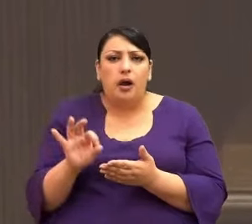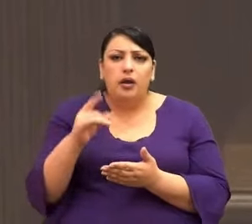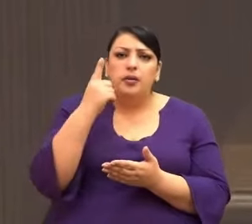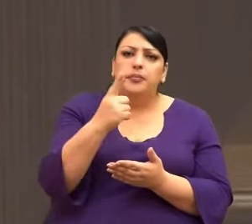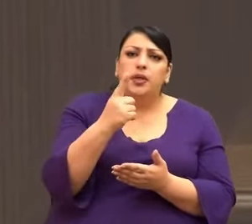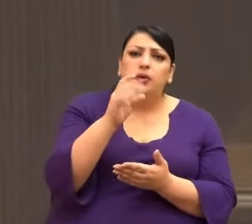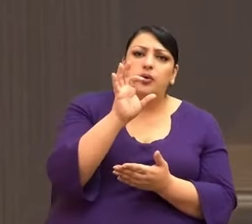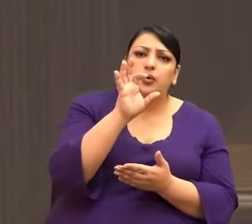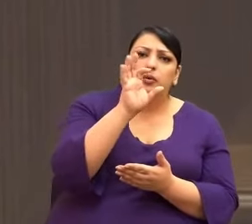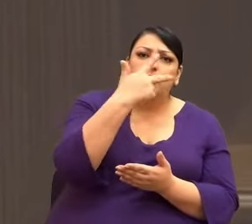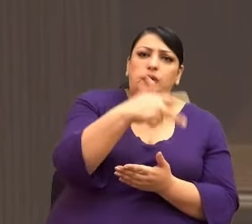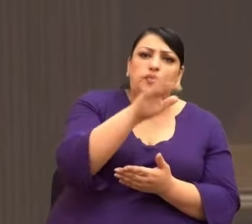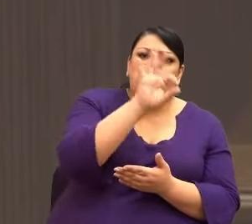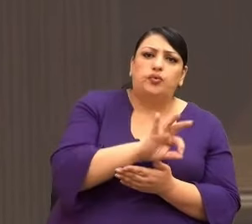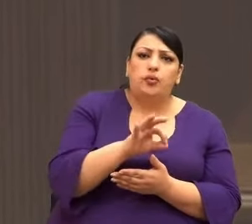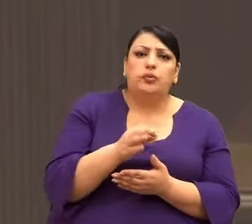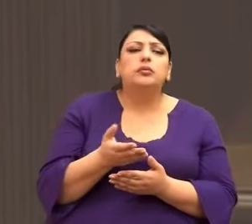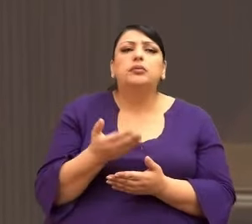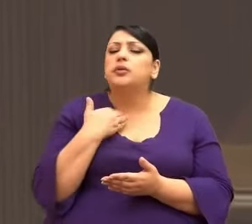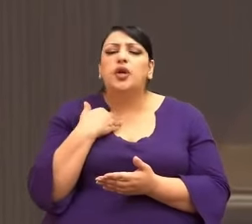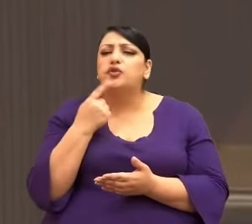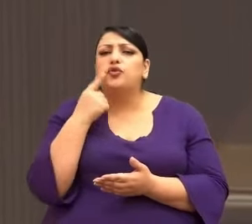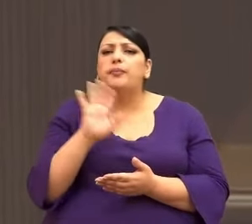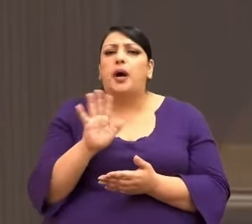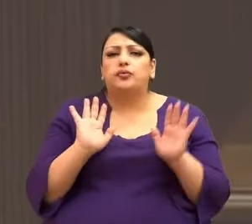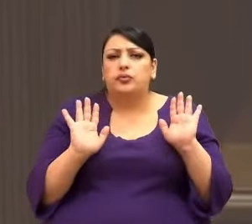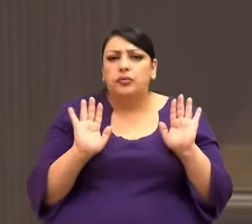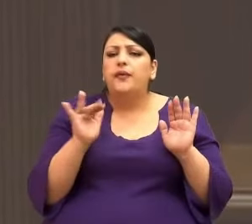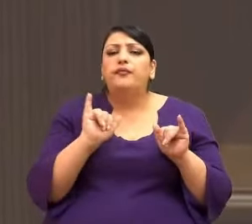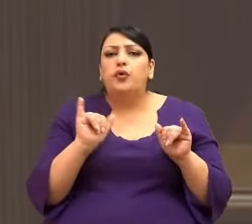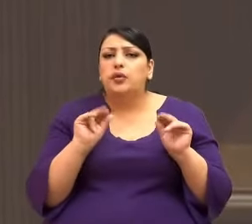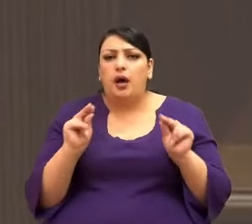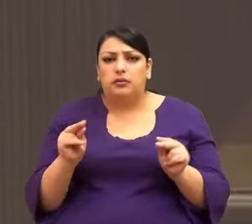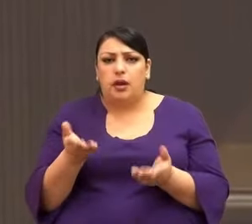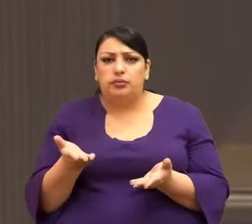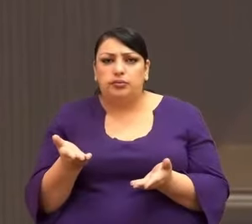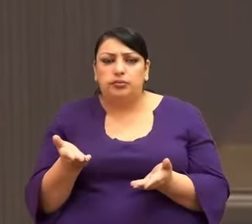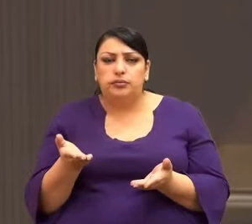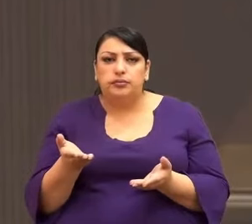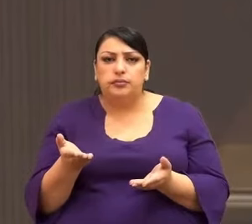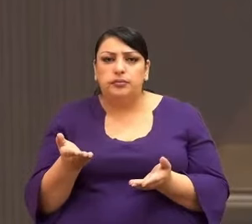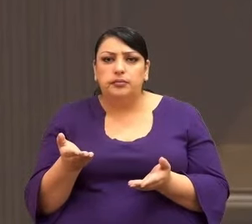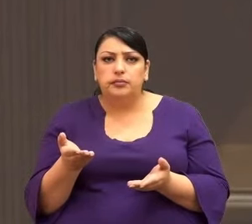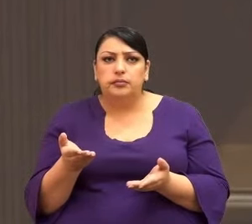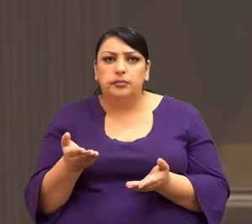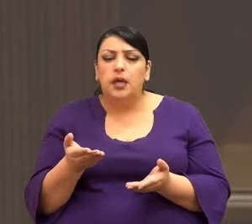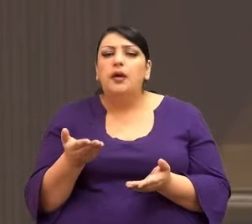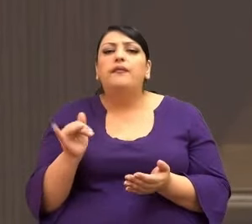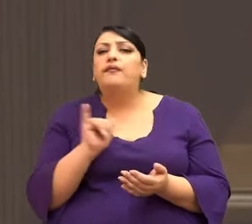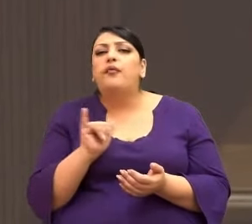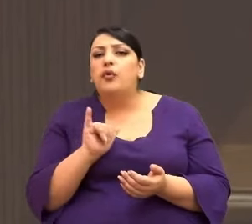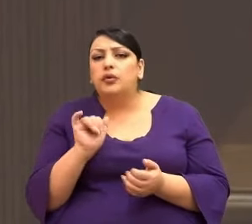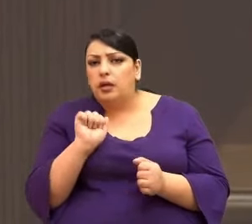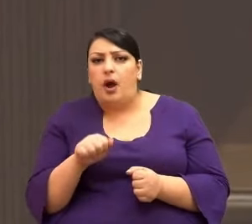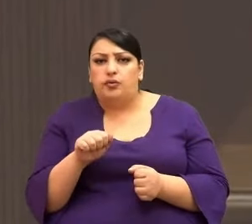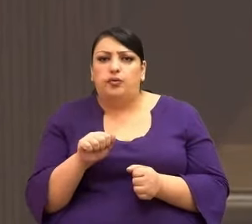այլ դեպքում կա 30% հարկ, դուք ասեք, ես չէ, որտեղ է այստեղ արդարությունը, որտեղ է այստեղ մոտիվացիան